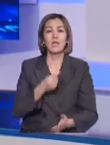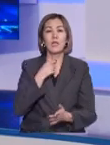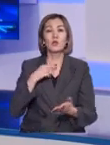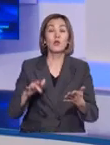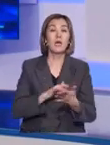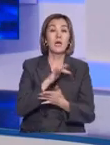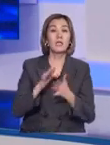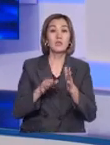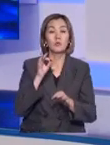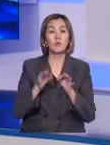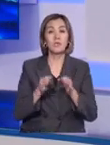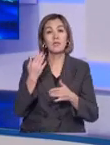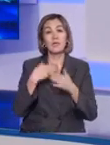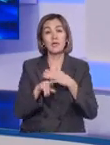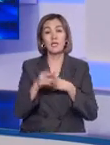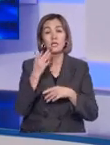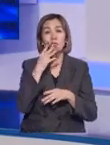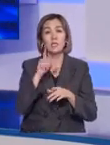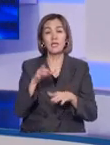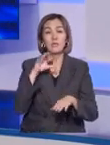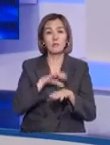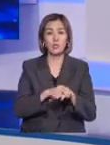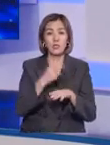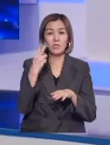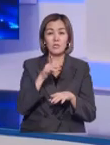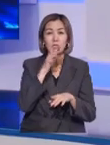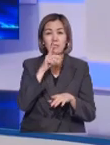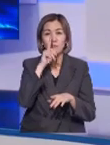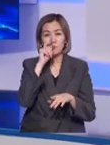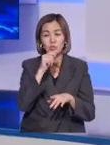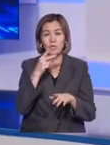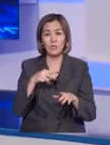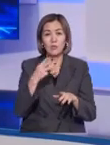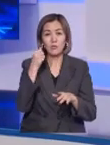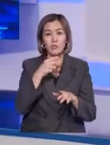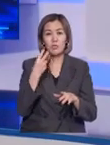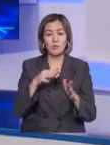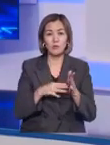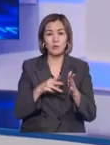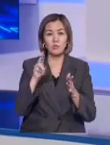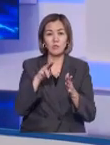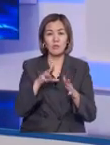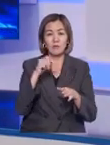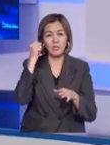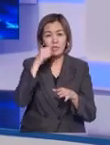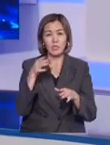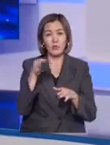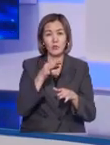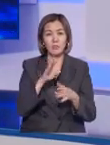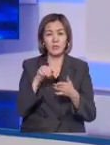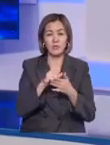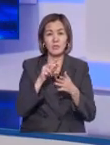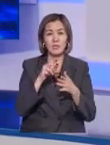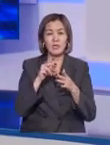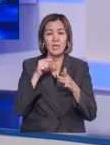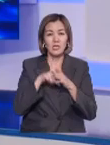Талдықорған қаласында соттан жалтарған шетелдік азамат ұсталды. 20 жастағы ер адам 2023 жылдың 29 желтоқсанында